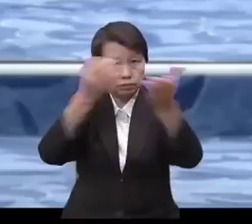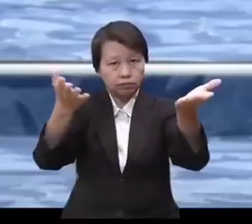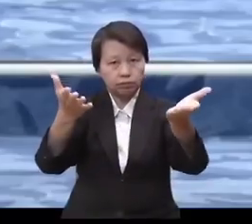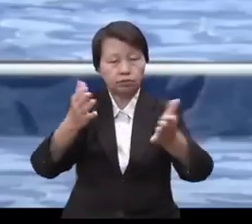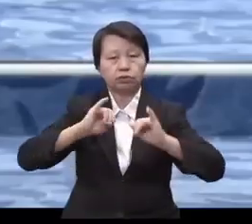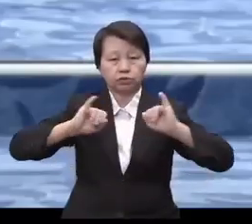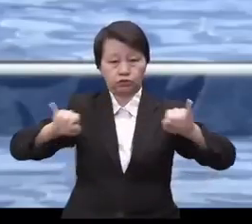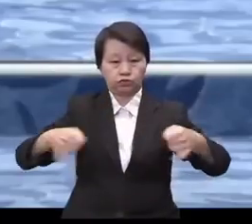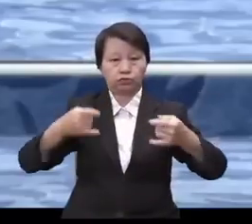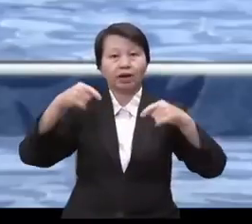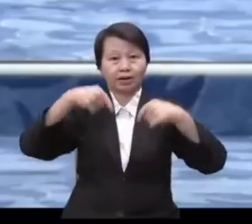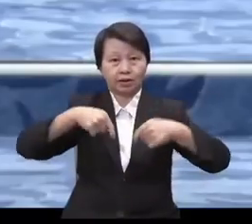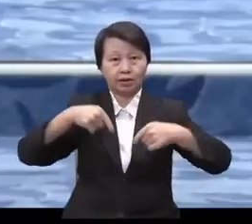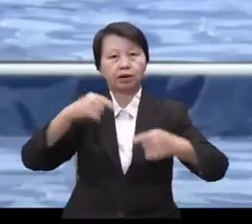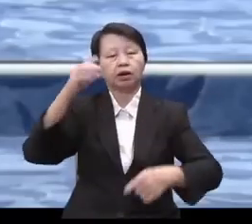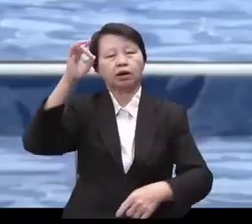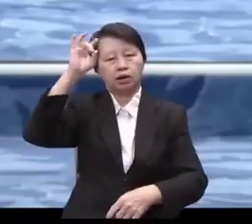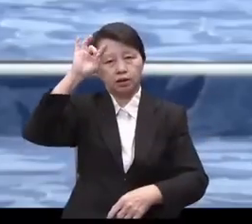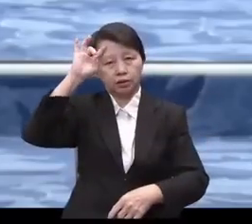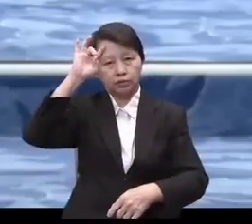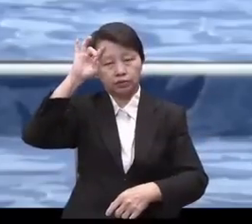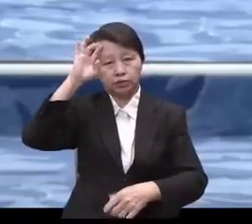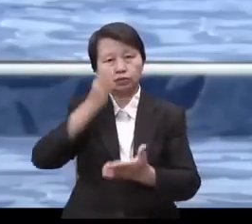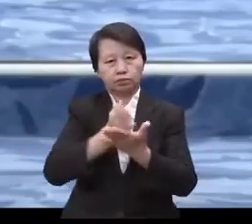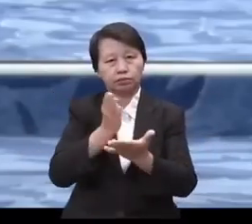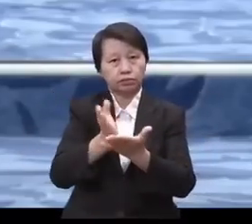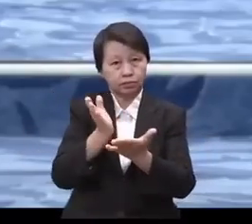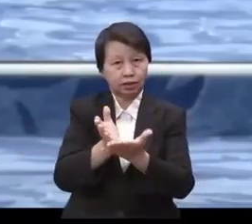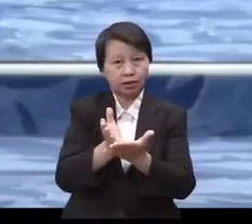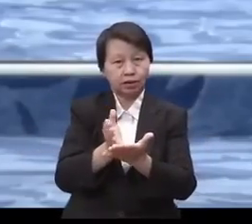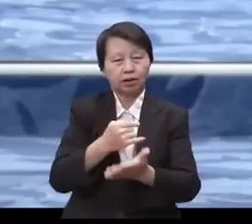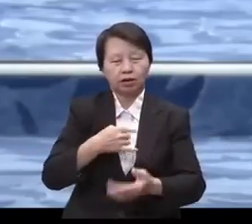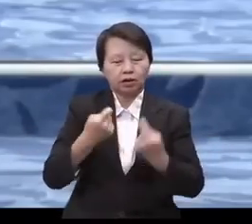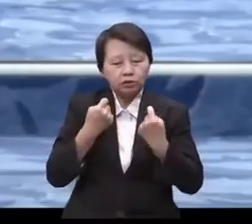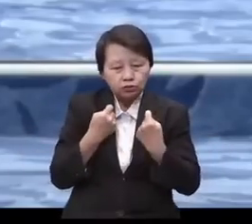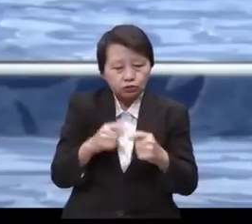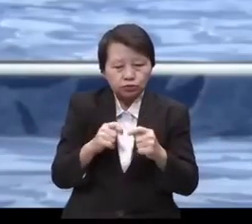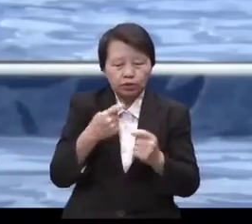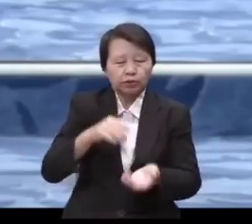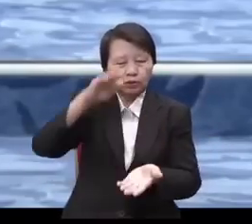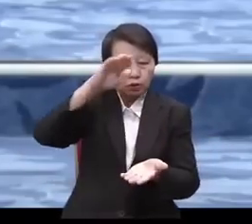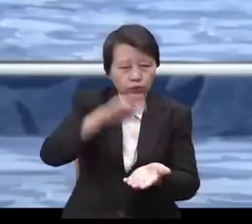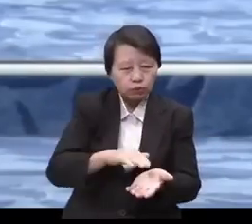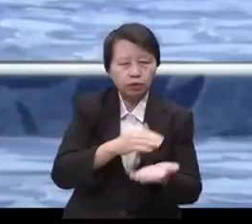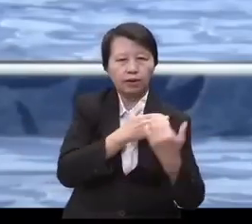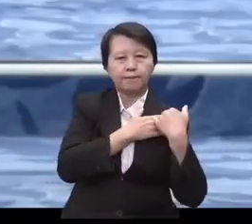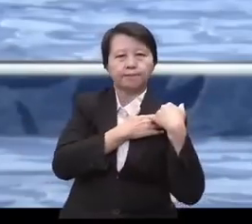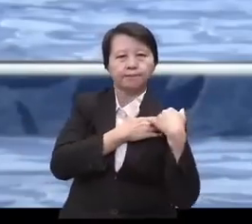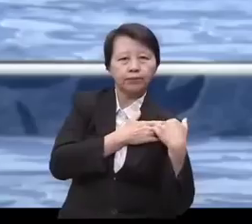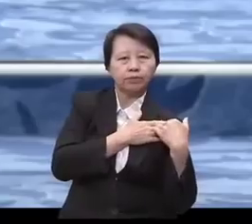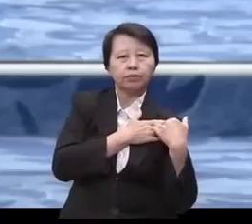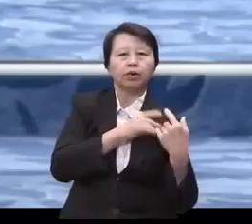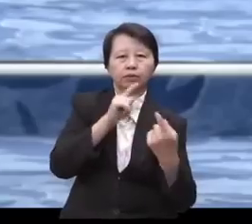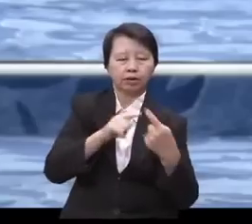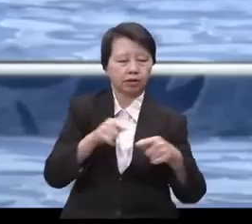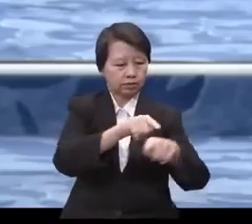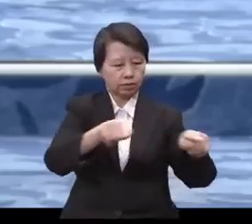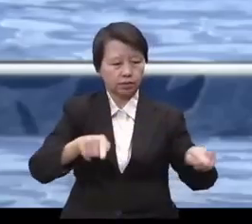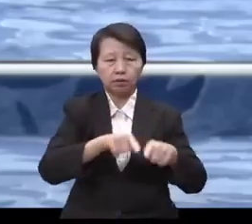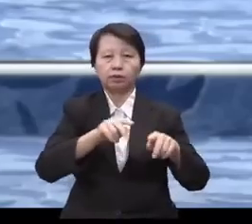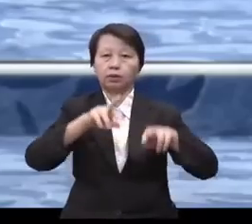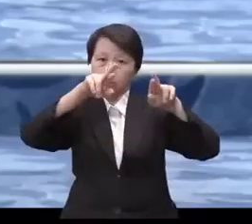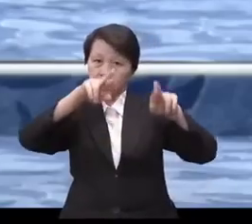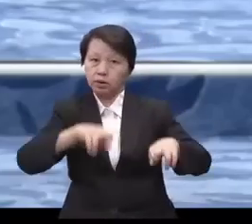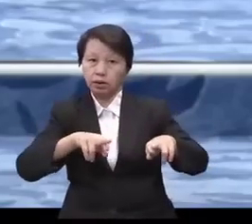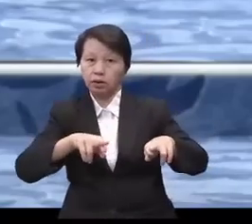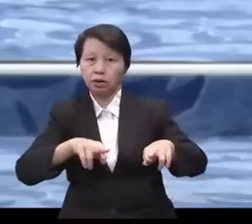insya-Allah, kita akan berikhtiar sedaya upaya untuk mengurangkan beban kepada rakyat